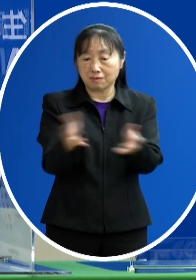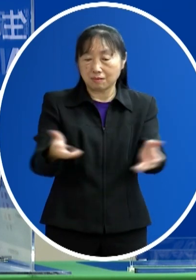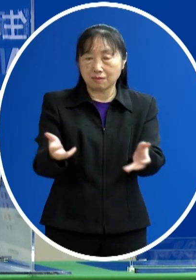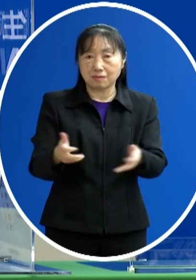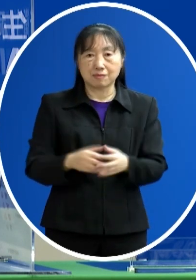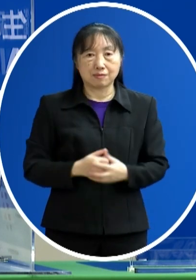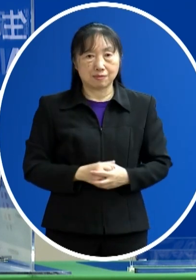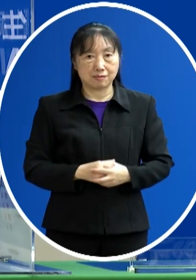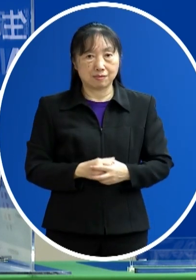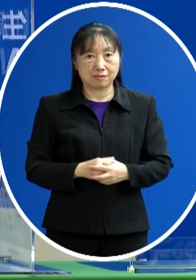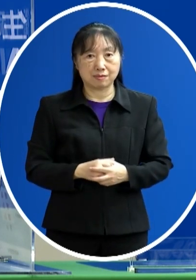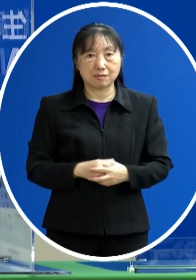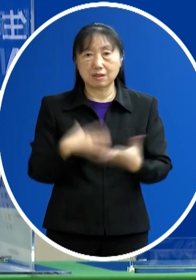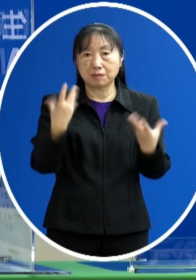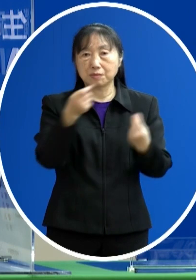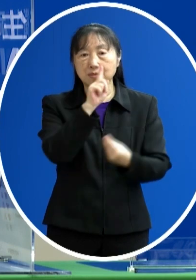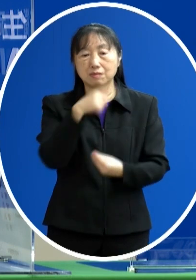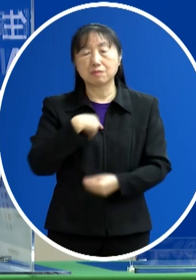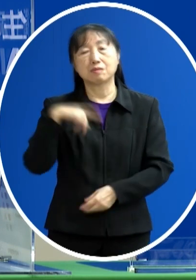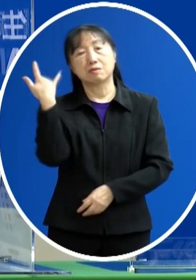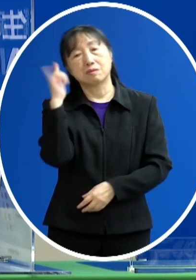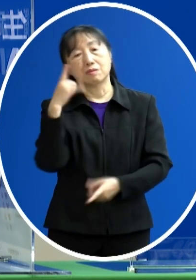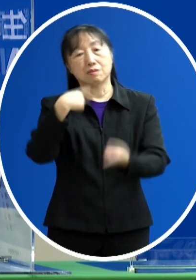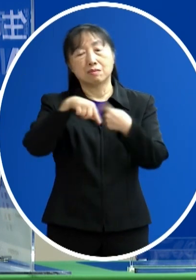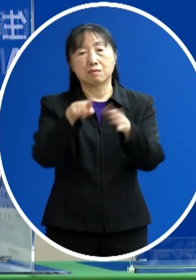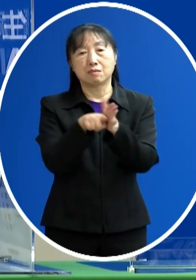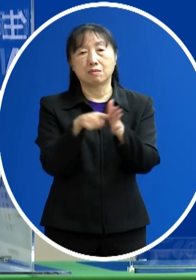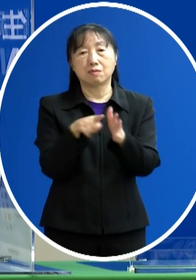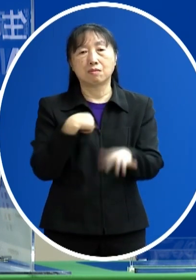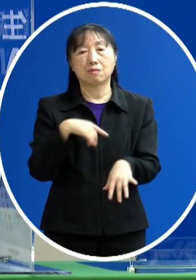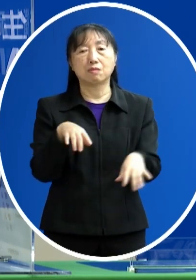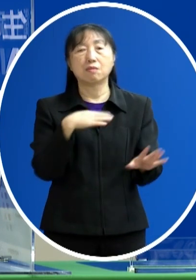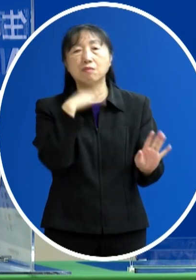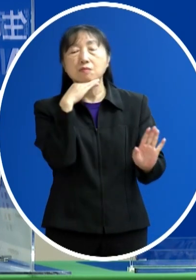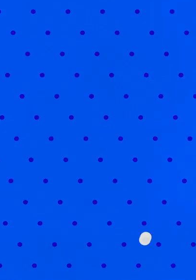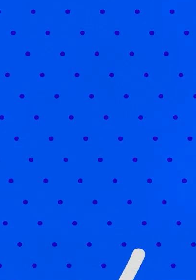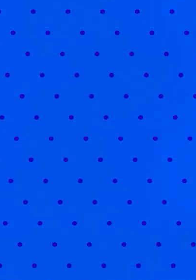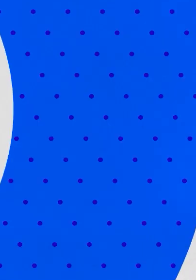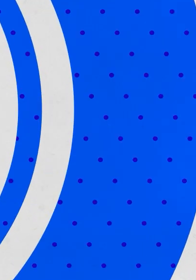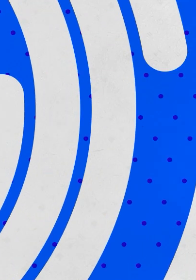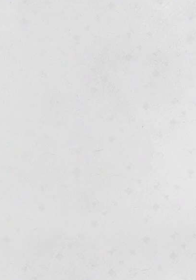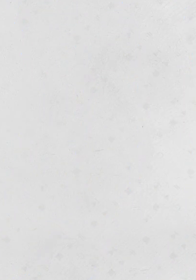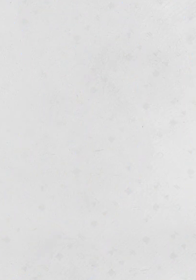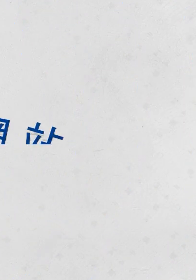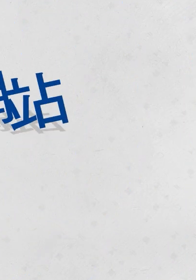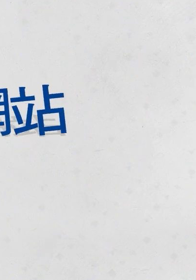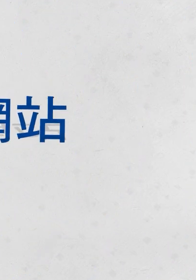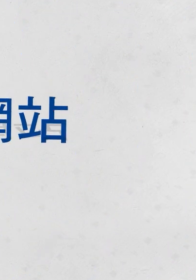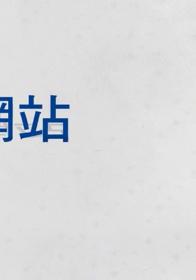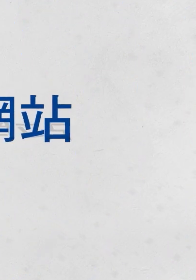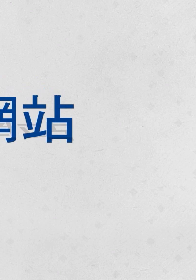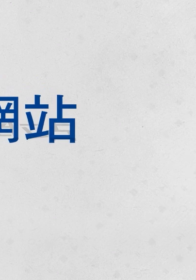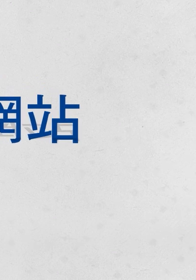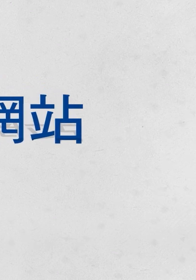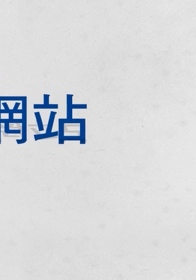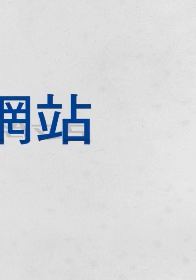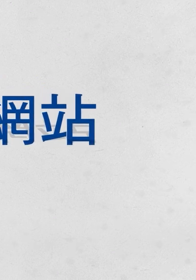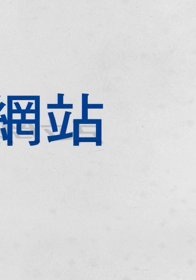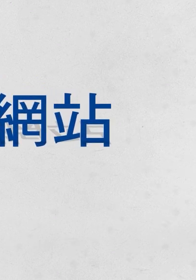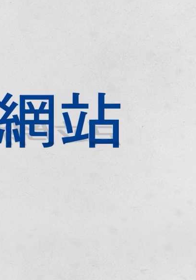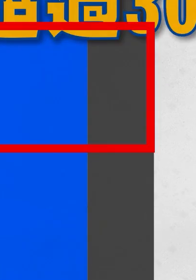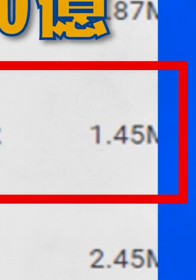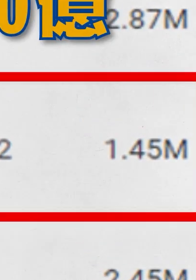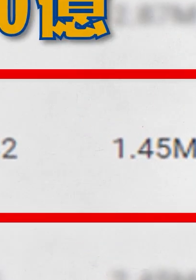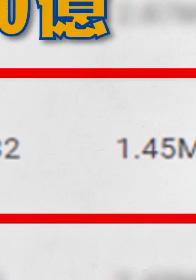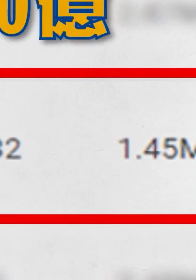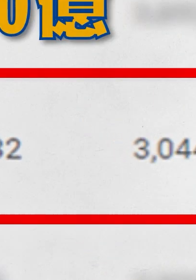没有说有等待而不做治疗或延误治疗的一个状况。 三立新闻网，台湾前三大新闻